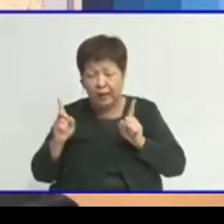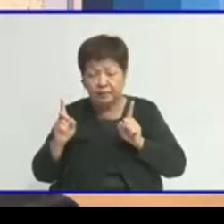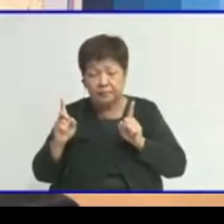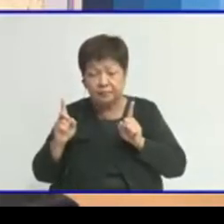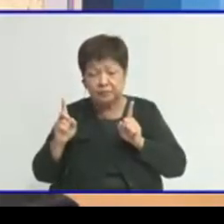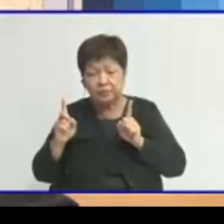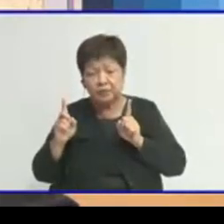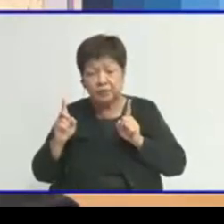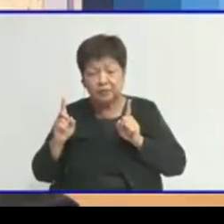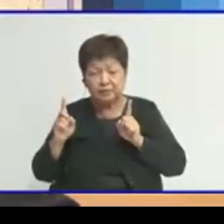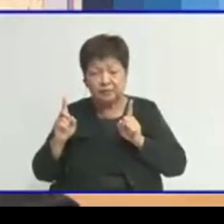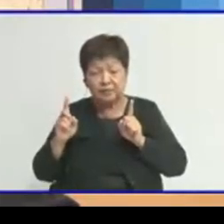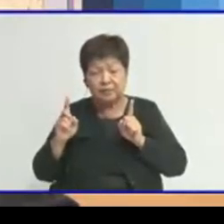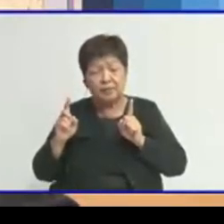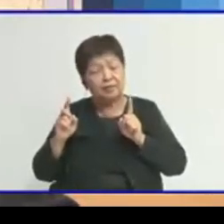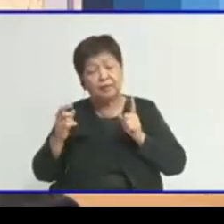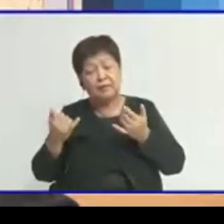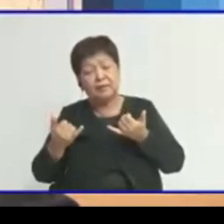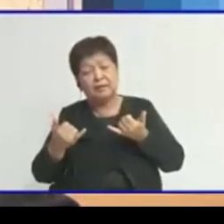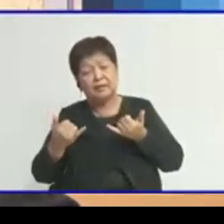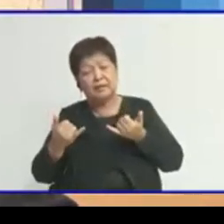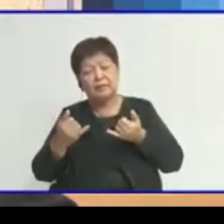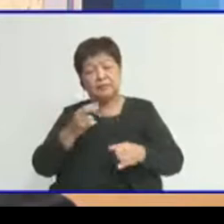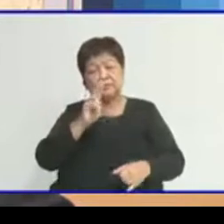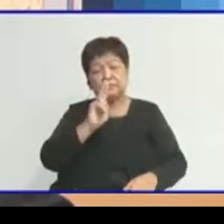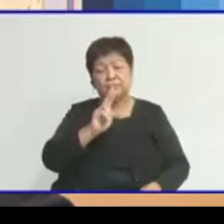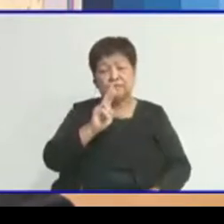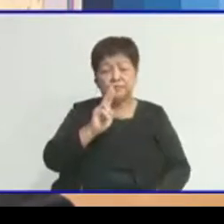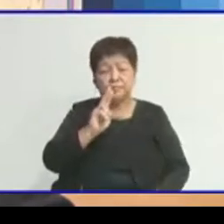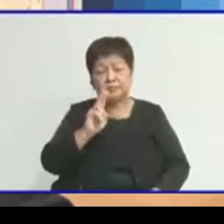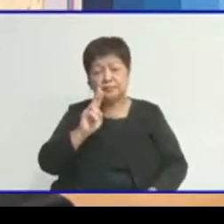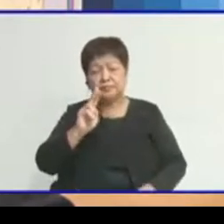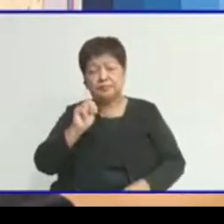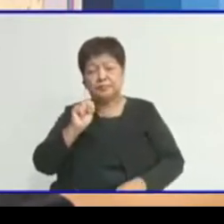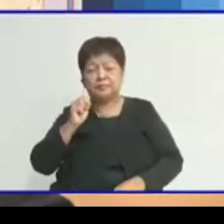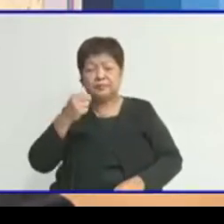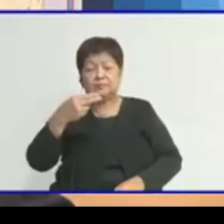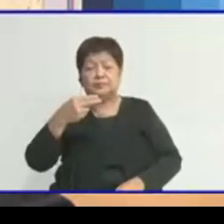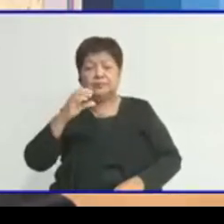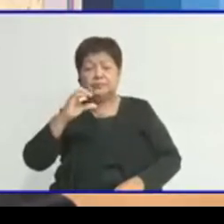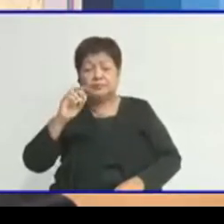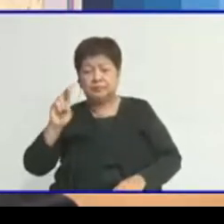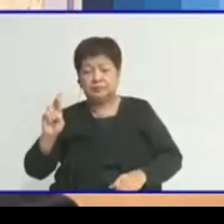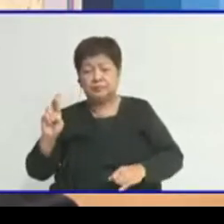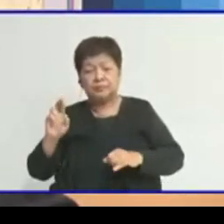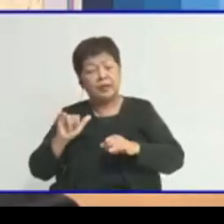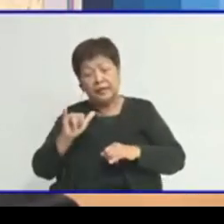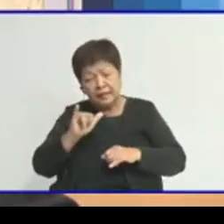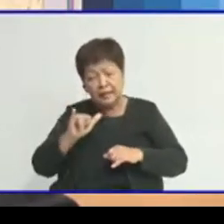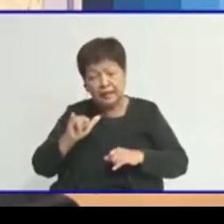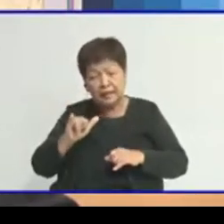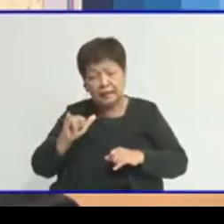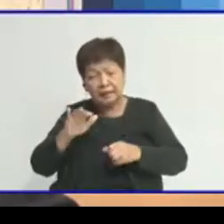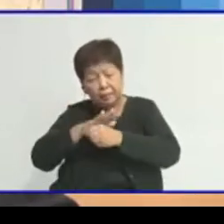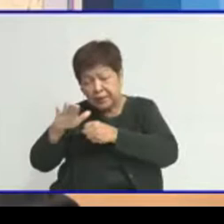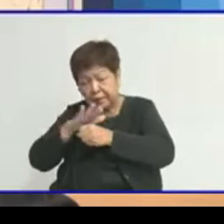แล้วแม้ว่าในปัจจุบันยูนิเซียจะสามารถทำ RSD หรือว่า Refugee Status Determination ได้ก็ตามส